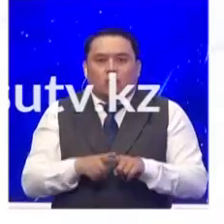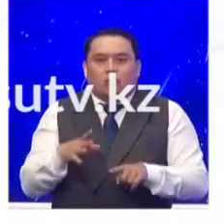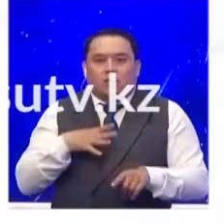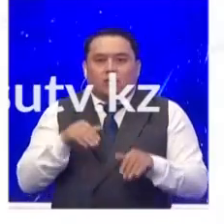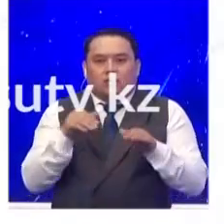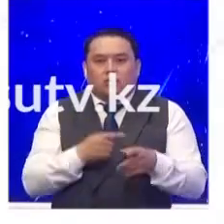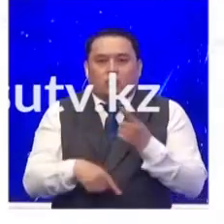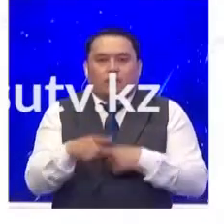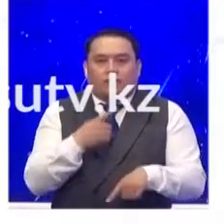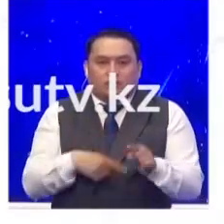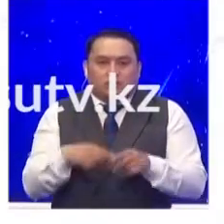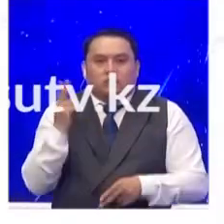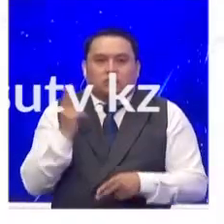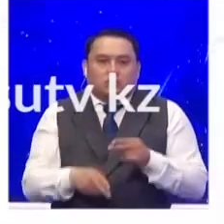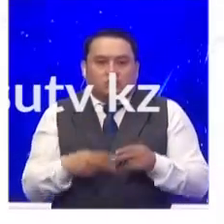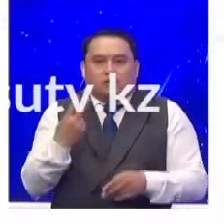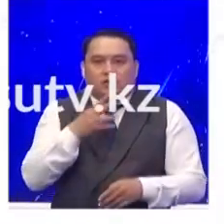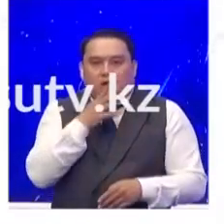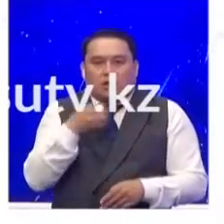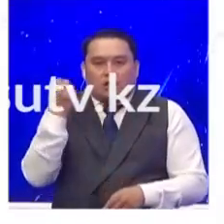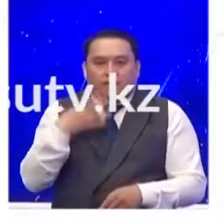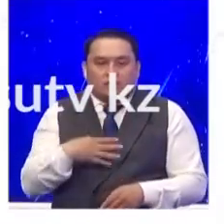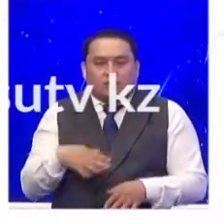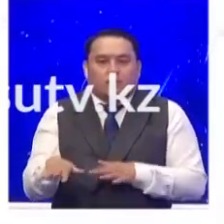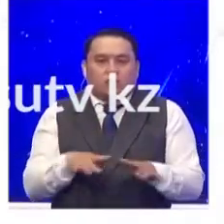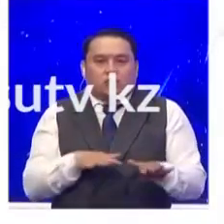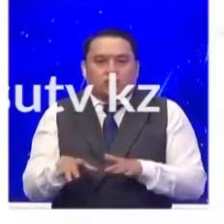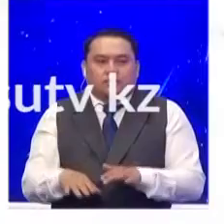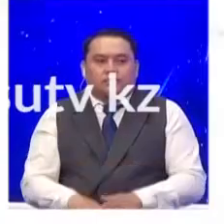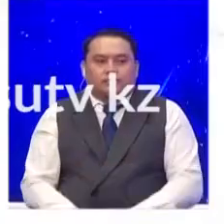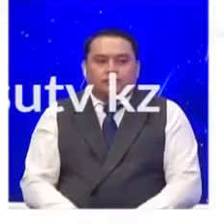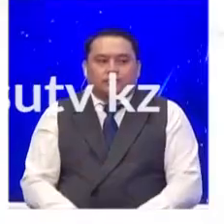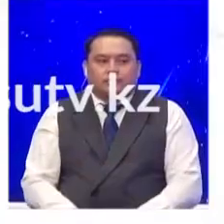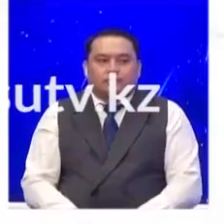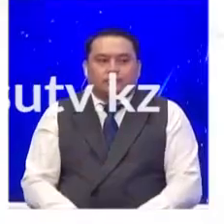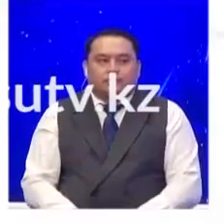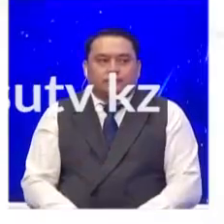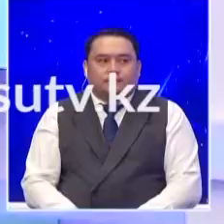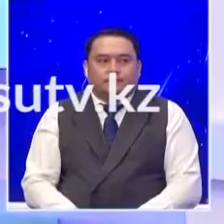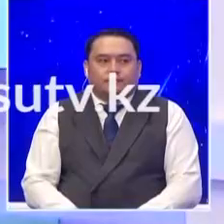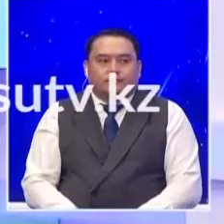принято решение положить конец 20-летней афганской операции.